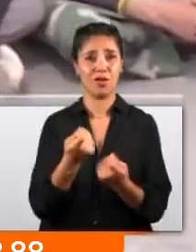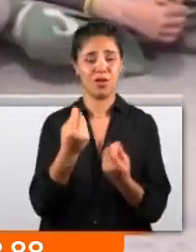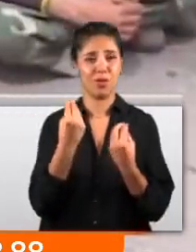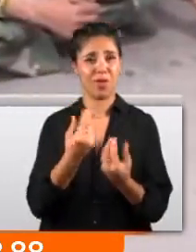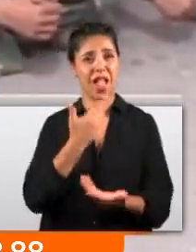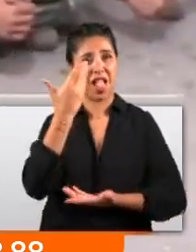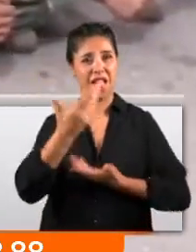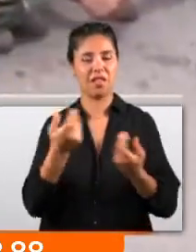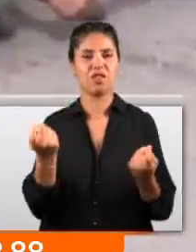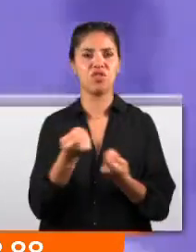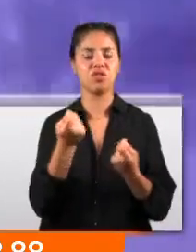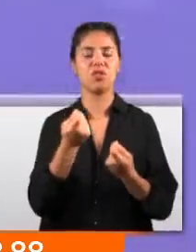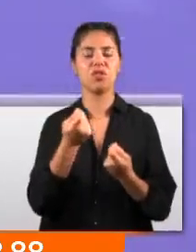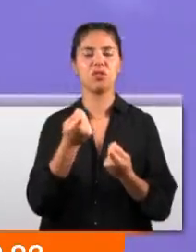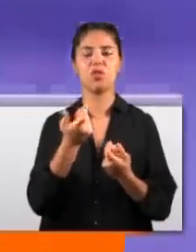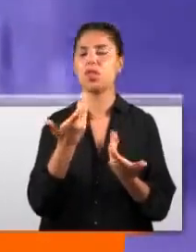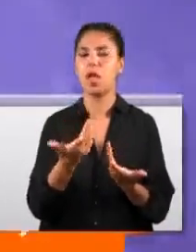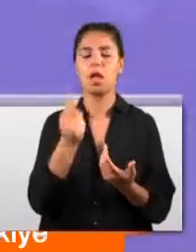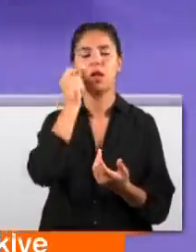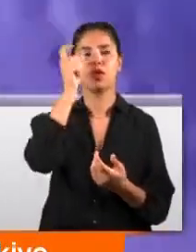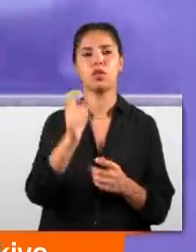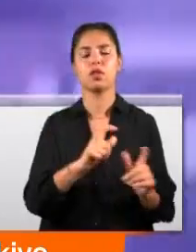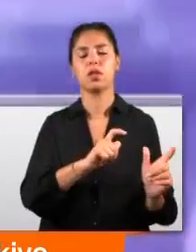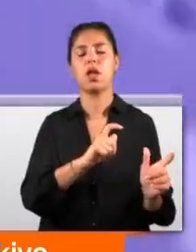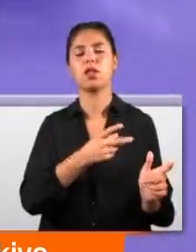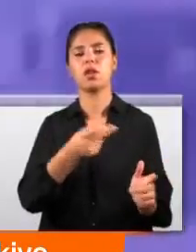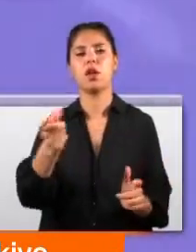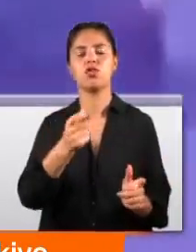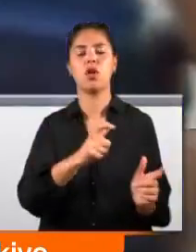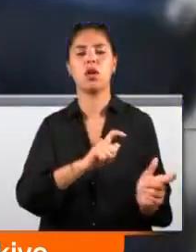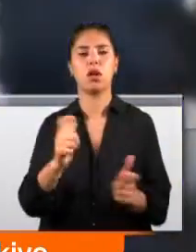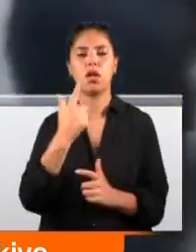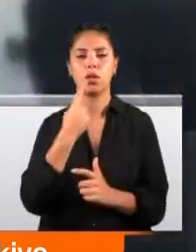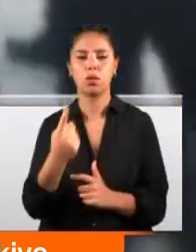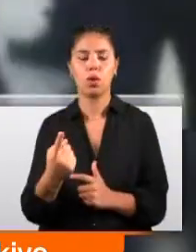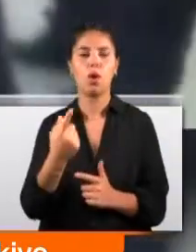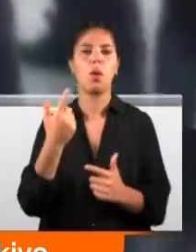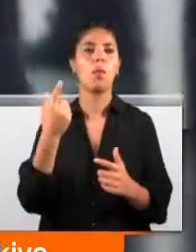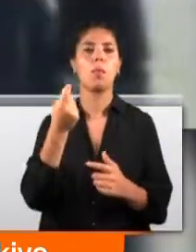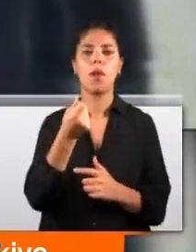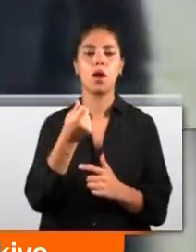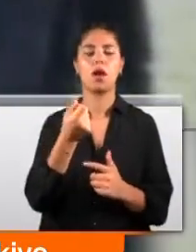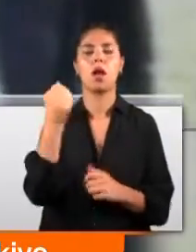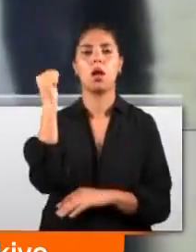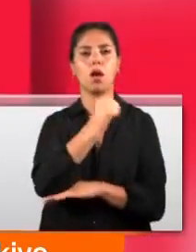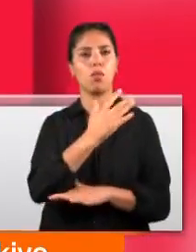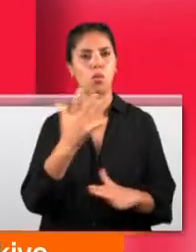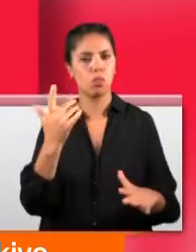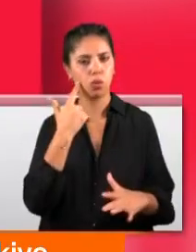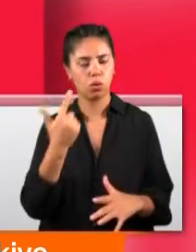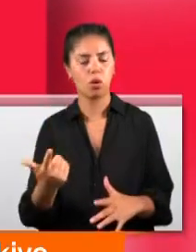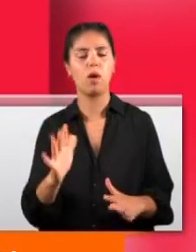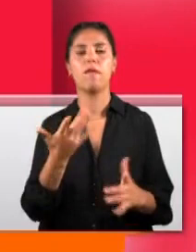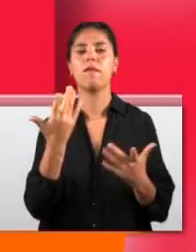insan kaçakçılığı. Kazancı yüksek diyor. Miktarı ise gidilecek şehrin uzaklığına ve kamyonetin büyüklüğüne göre